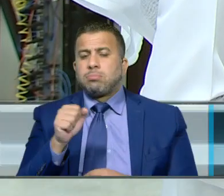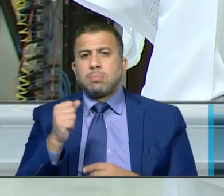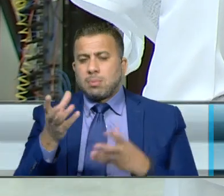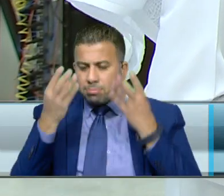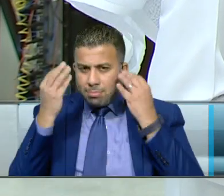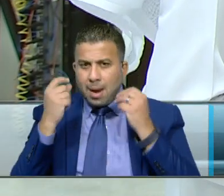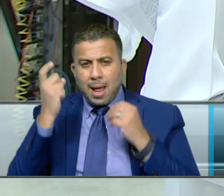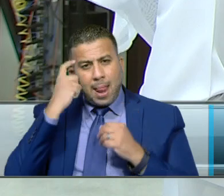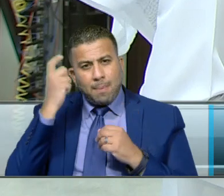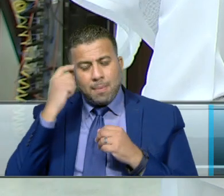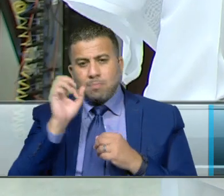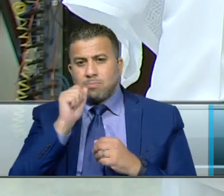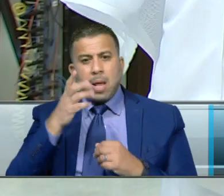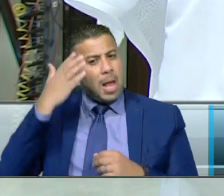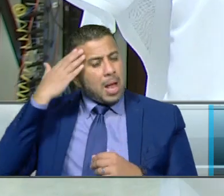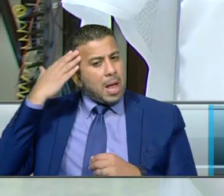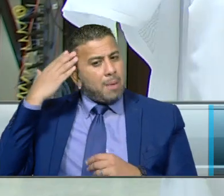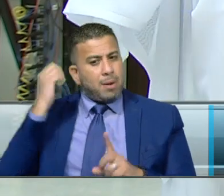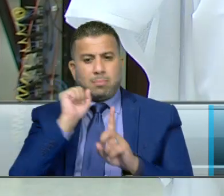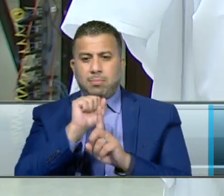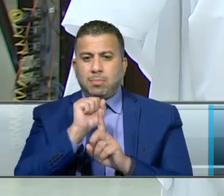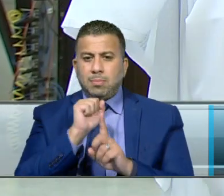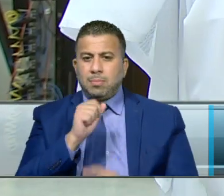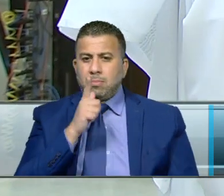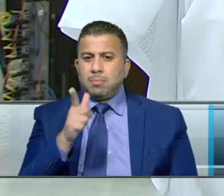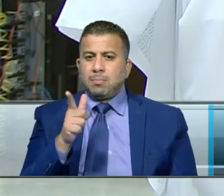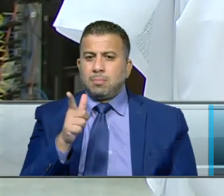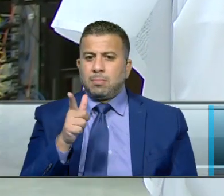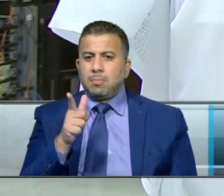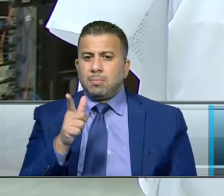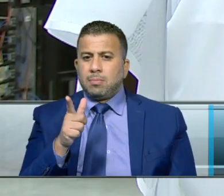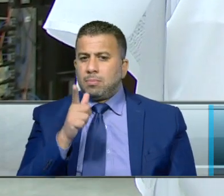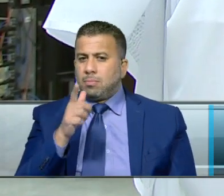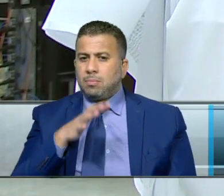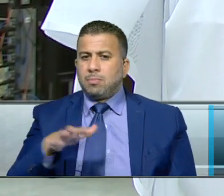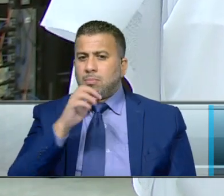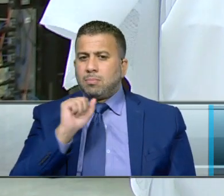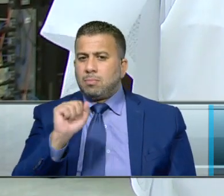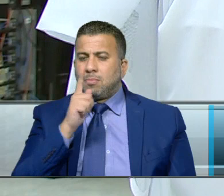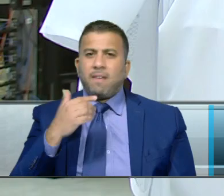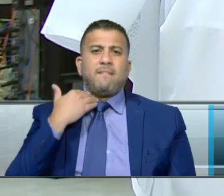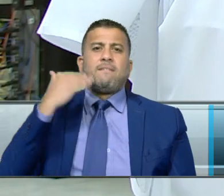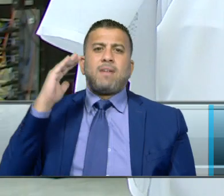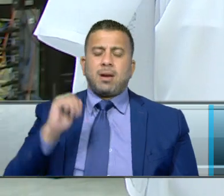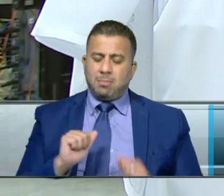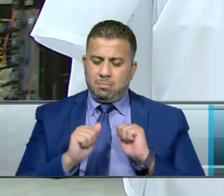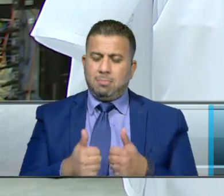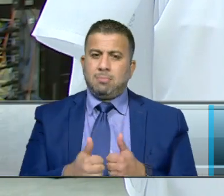العلمية وضعت من قبل خبراء تحلية، وطبعا بكل اعتزاز وفخر